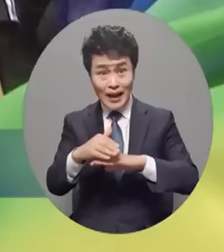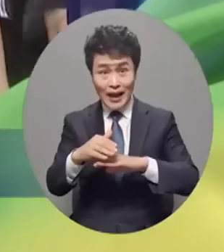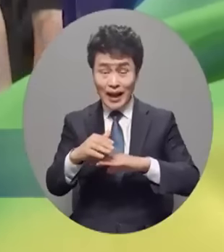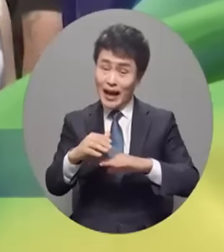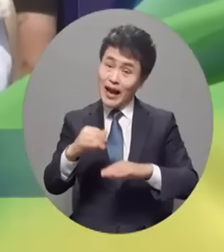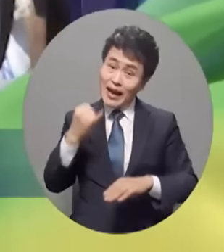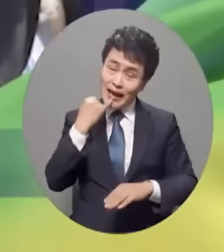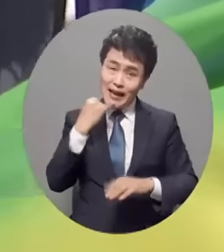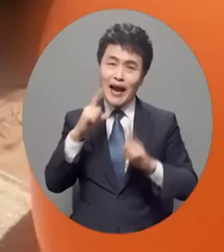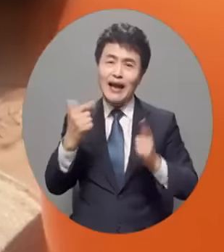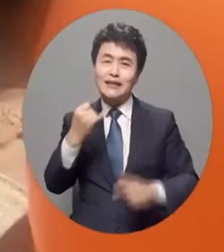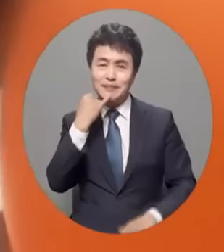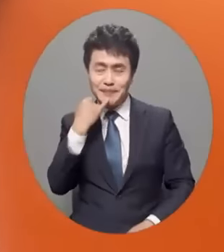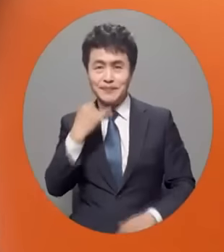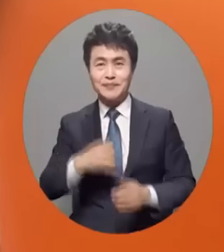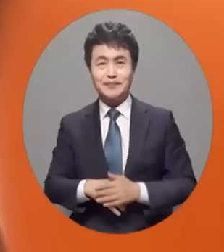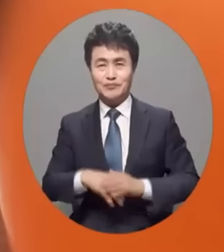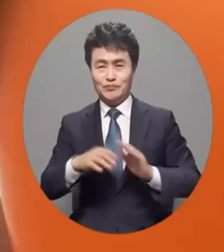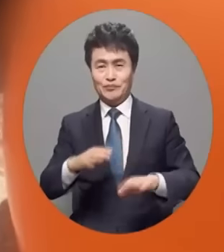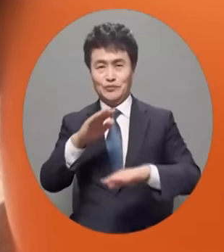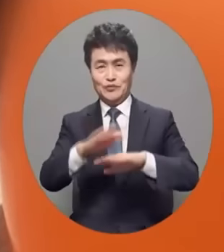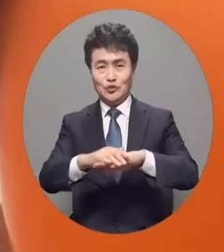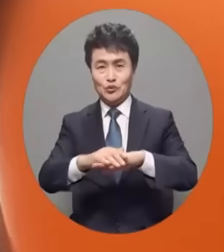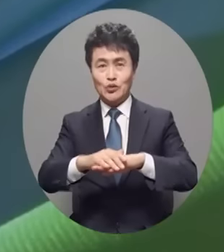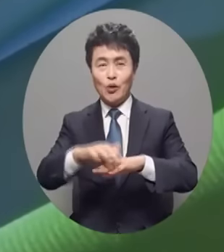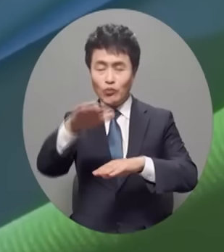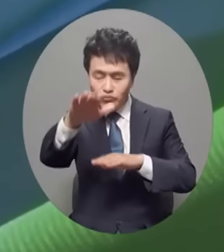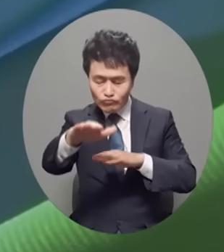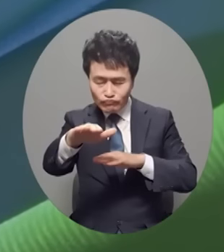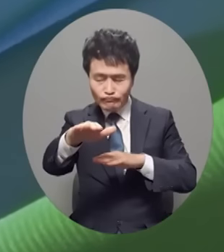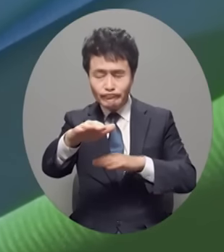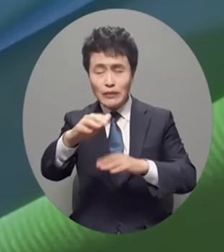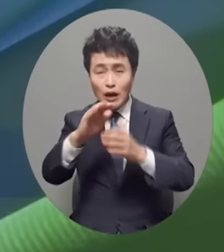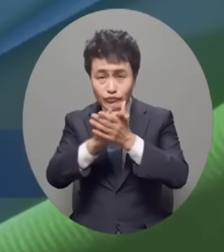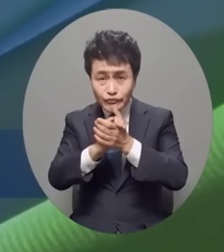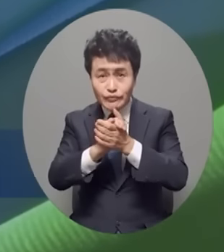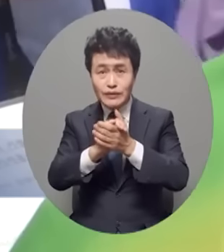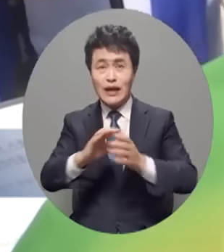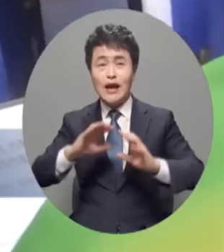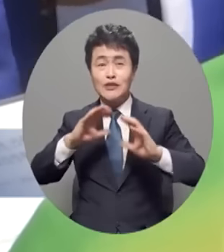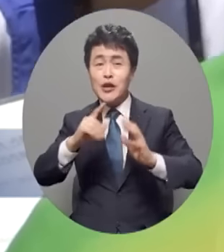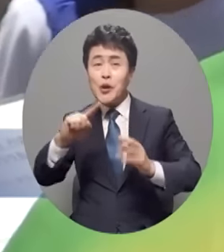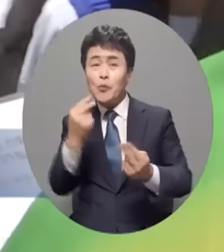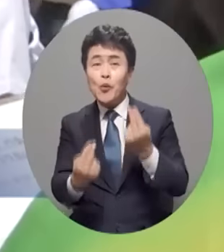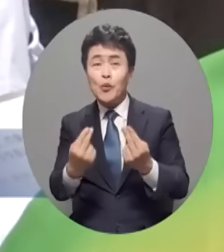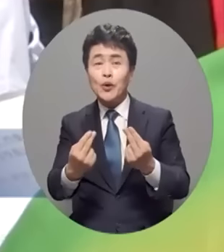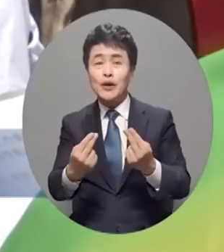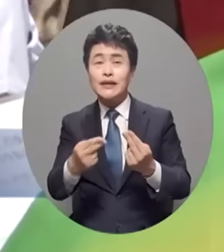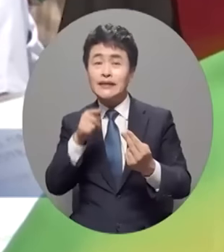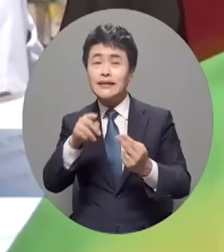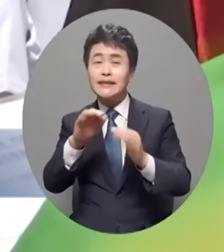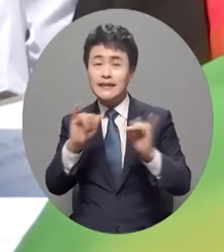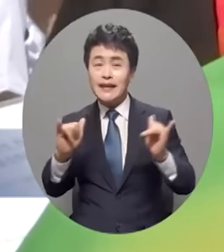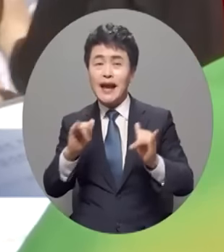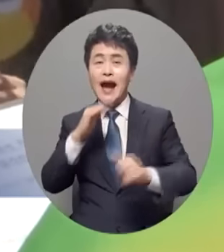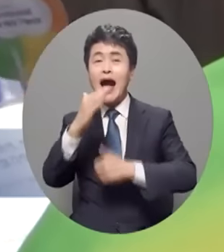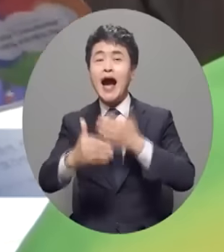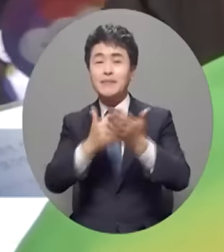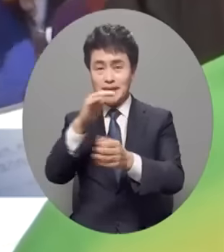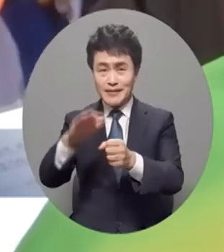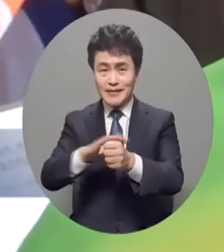더 좋아요. 두 손 모은 축복이 이어집니다. 세상의 그 무엇도 그대들을 향한